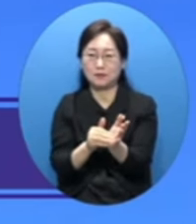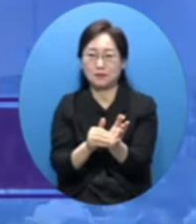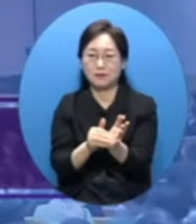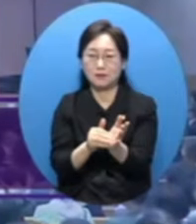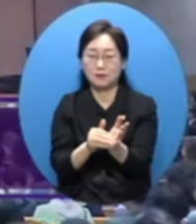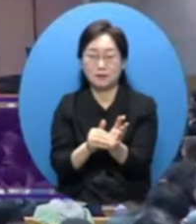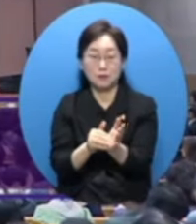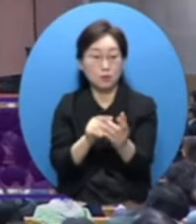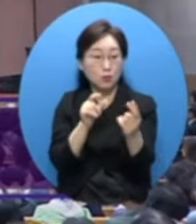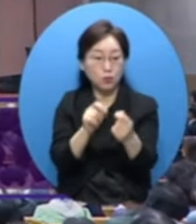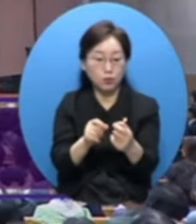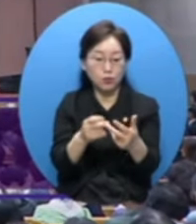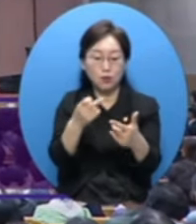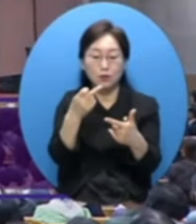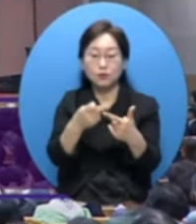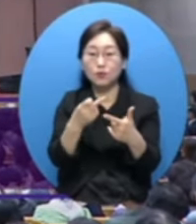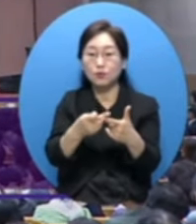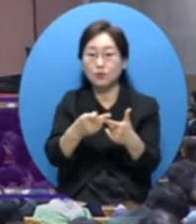얼마 있지 않아 둘째 아들이